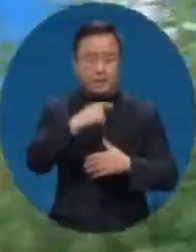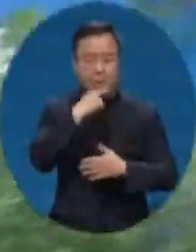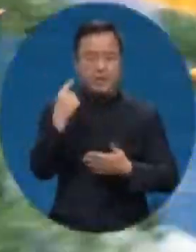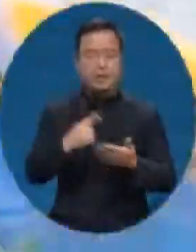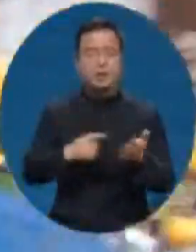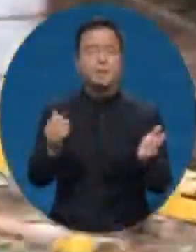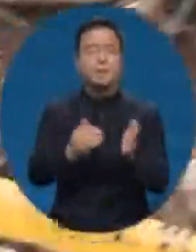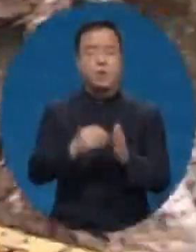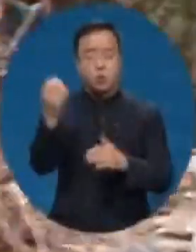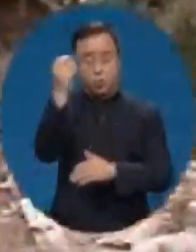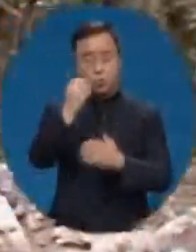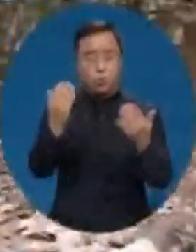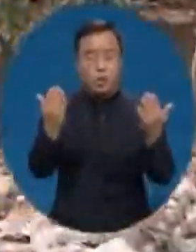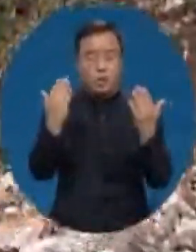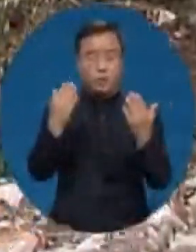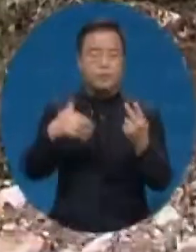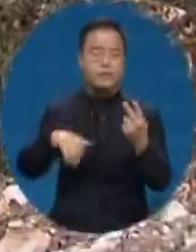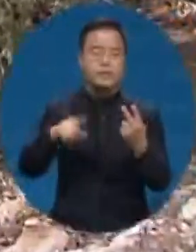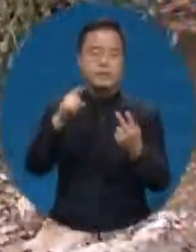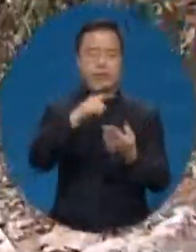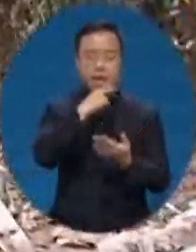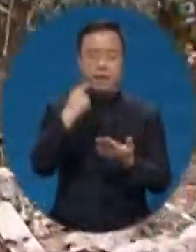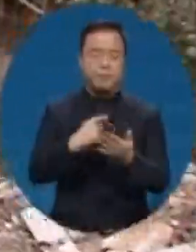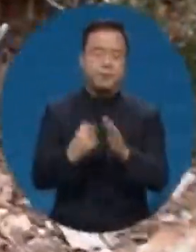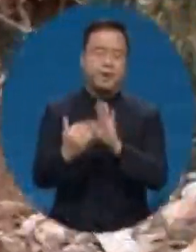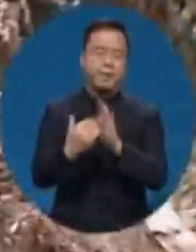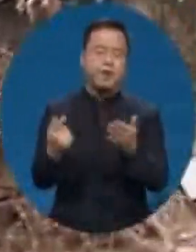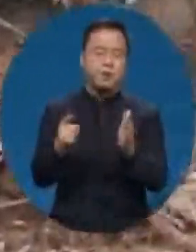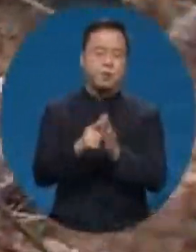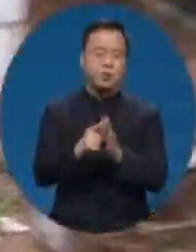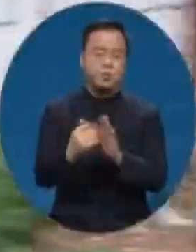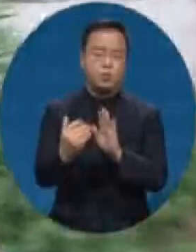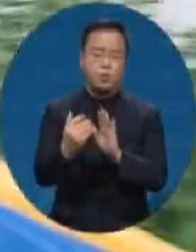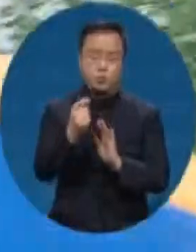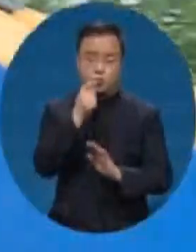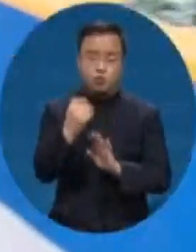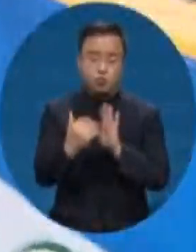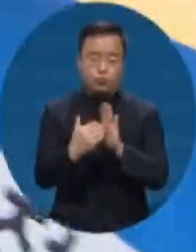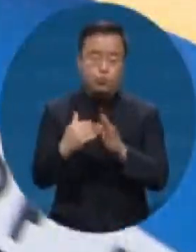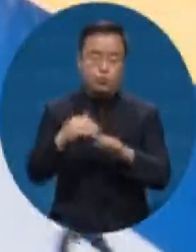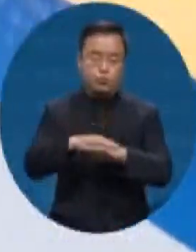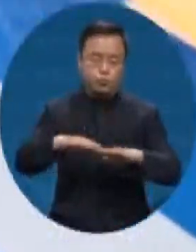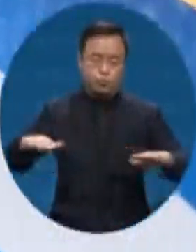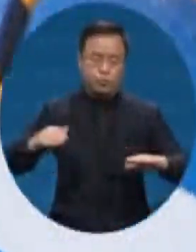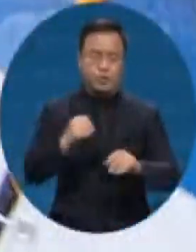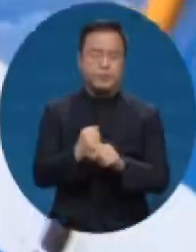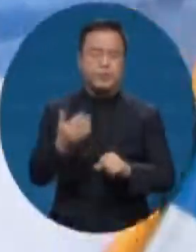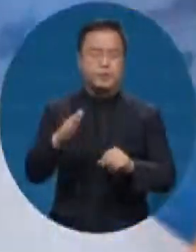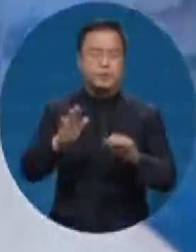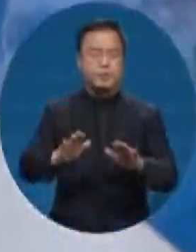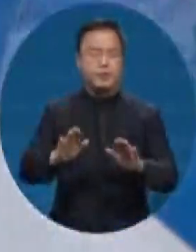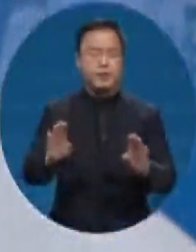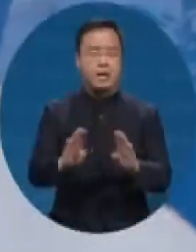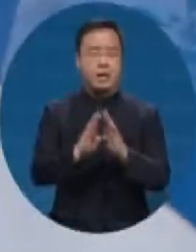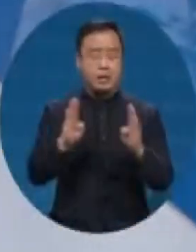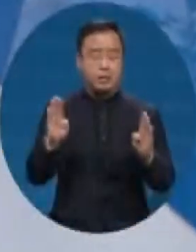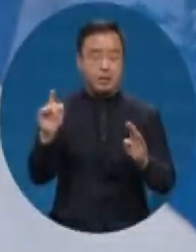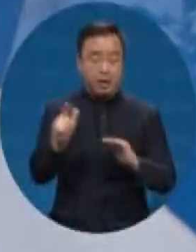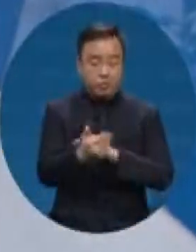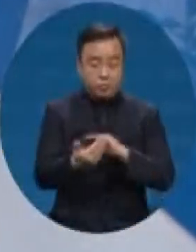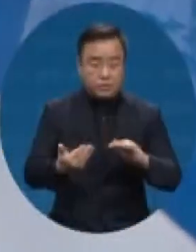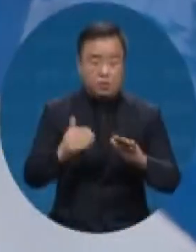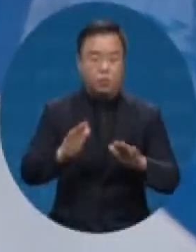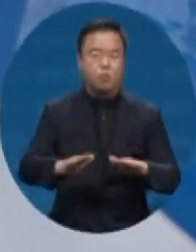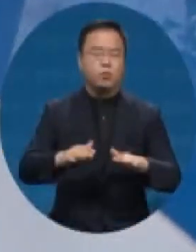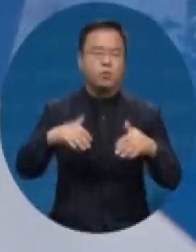입니다 2차 피해를 막기 위해 방수포를 설치 해 놨지만 계약을 하루 앞둔 오늘 또다시 폭우가 애구 되면서 불안 하단